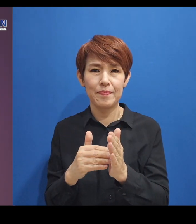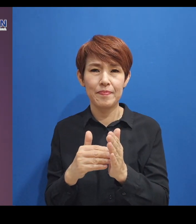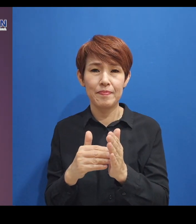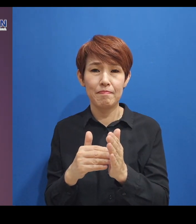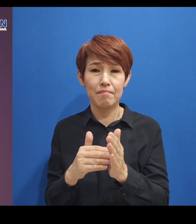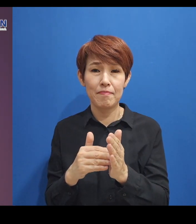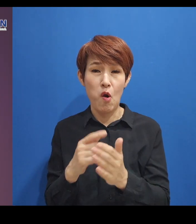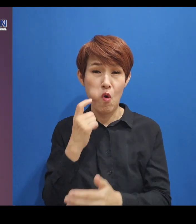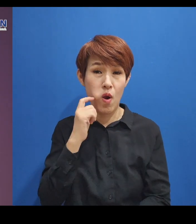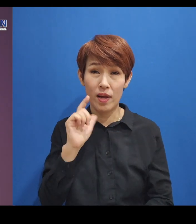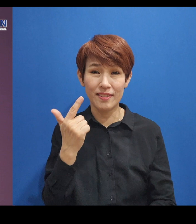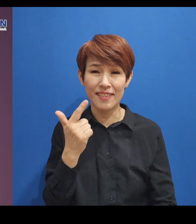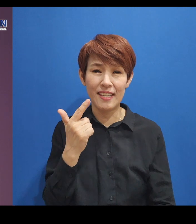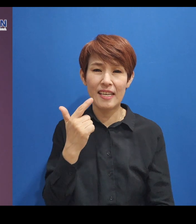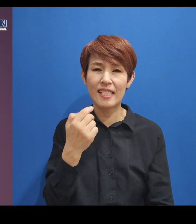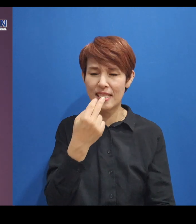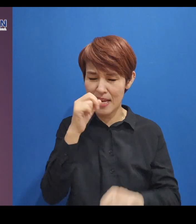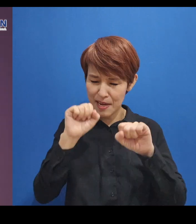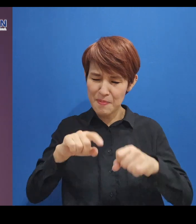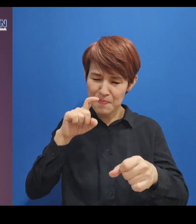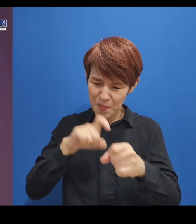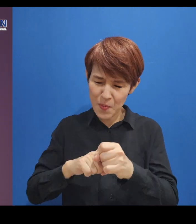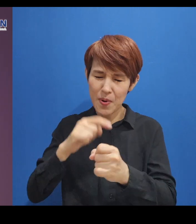과장이 아니라 살려고 하나님 말씀 붙들고 큐티했어요.